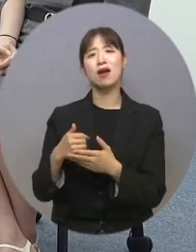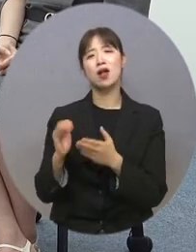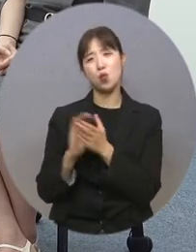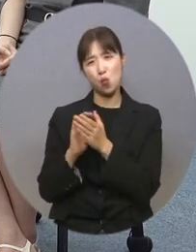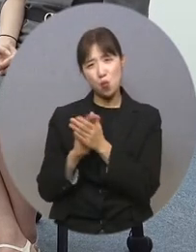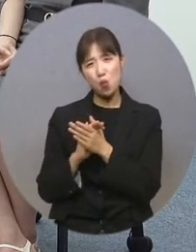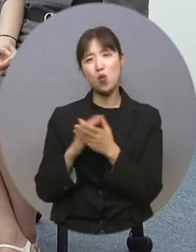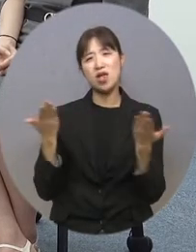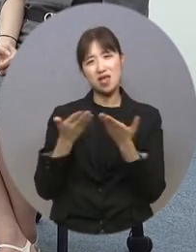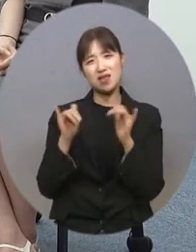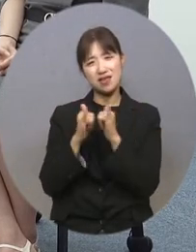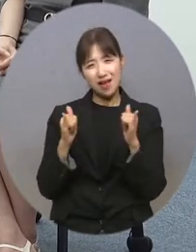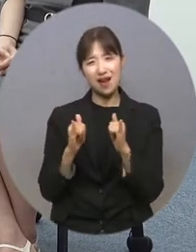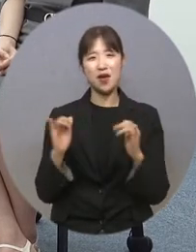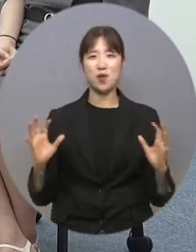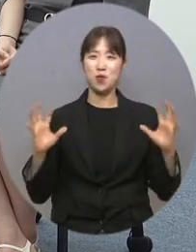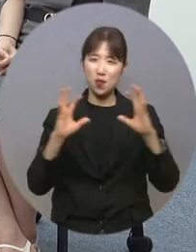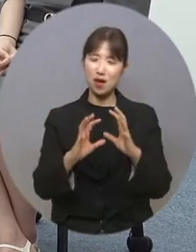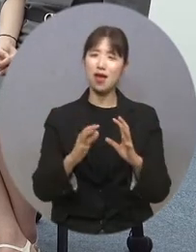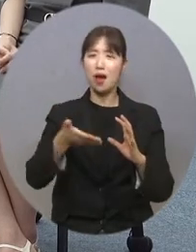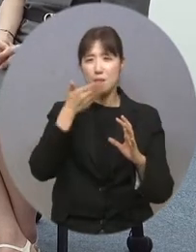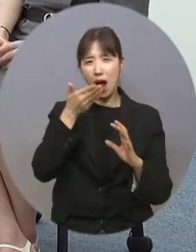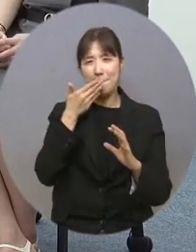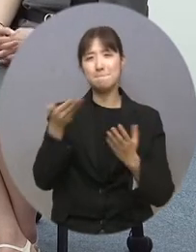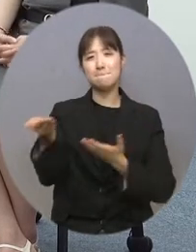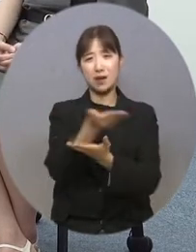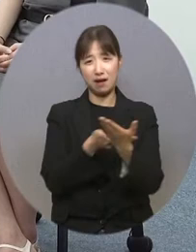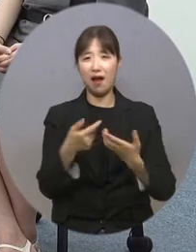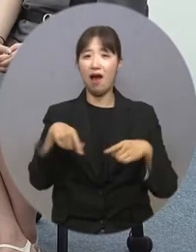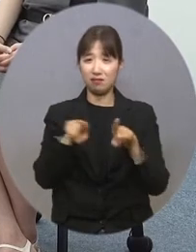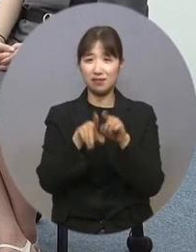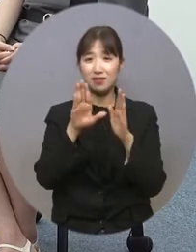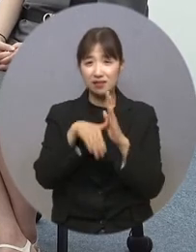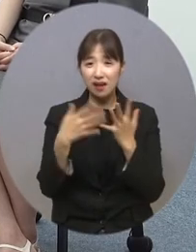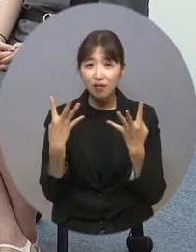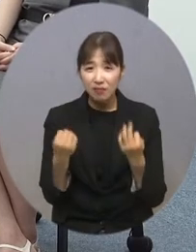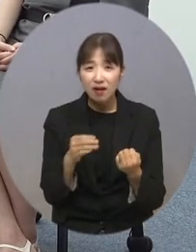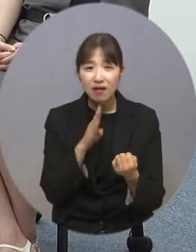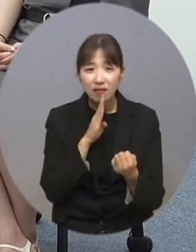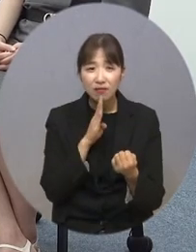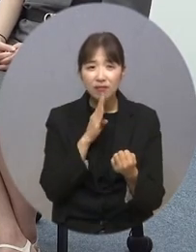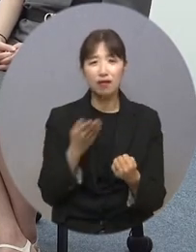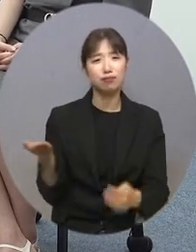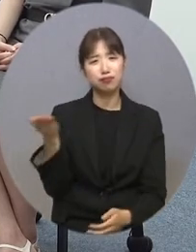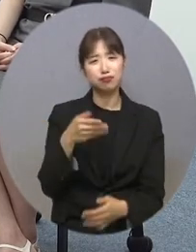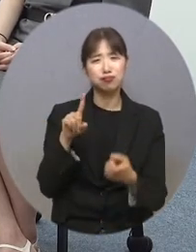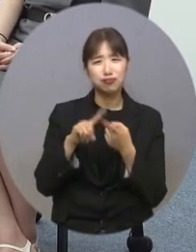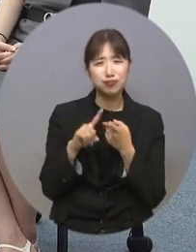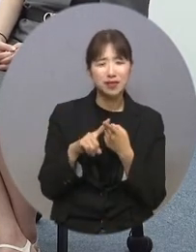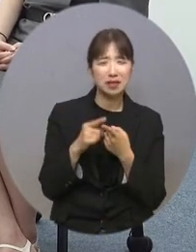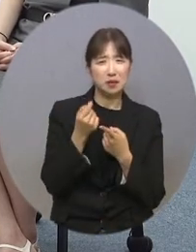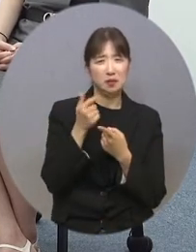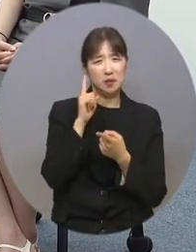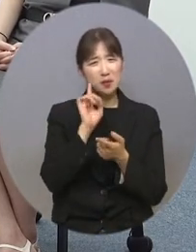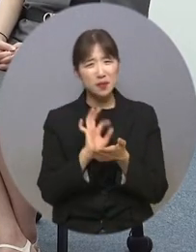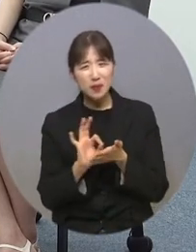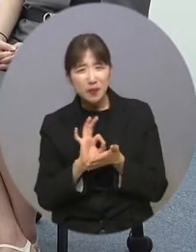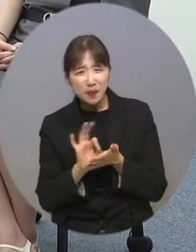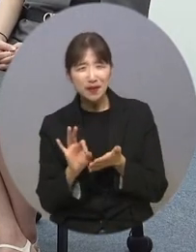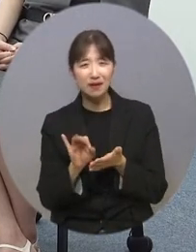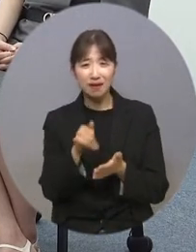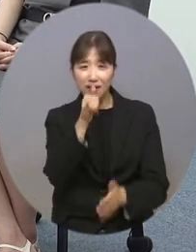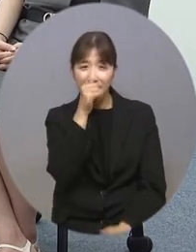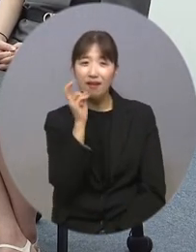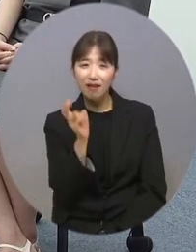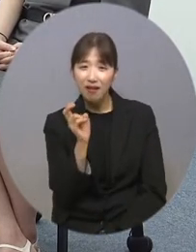뭐 회식 또 같이 마모 라는 경우도 많잖아요 쑤 굉장히 동료들 자꾸 의식하고 이런것도 처음에는 있었고